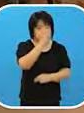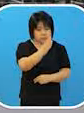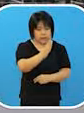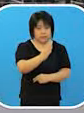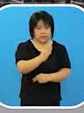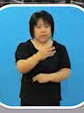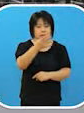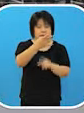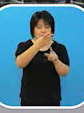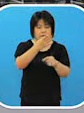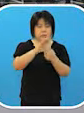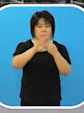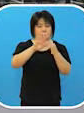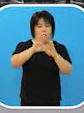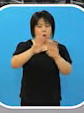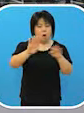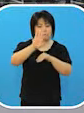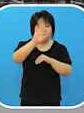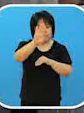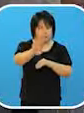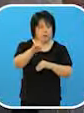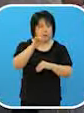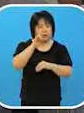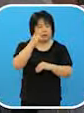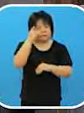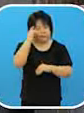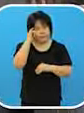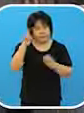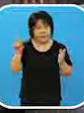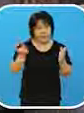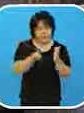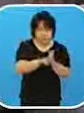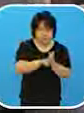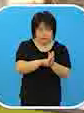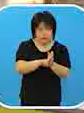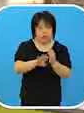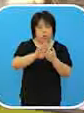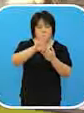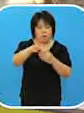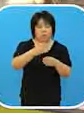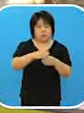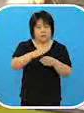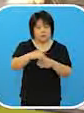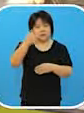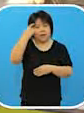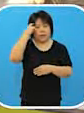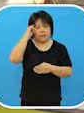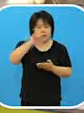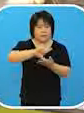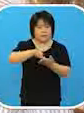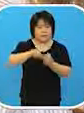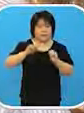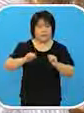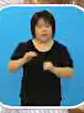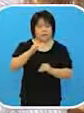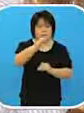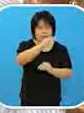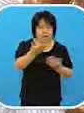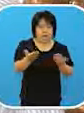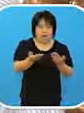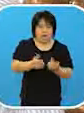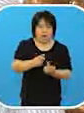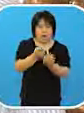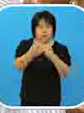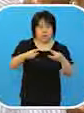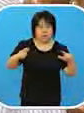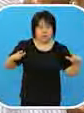はい、4月のオープン以来いろいろ試行錯誤を繰り返しました。今後もいろんなサービスやアイデアで地域の活性化や雇用の拡大に